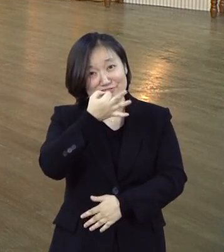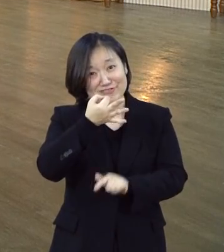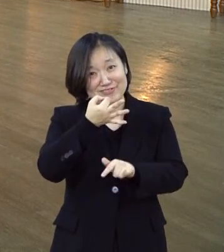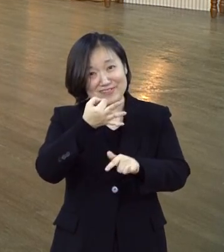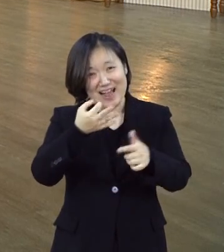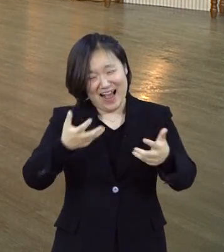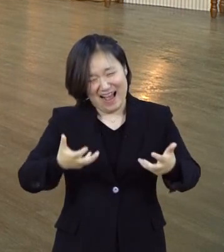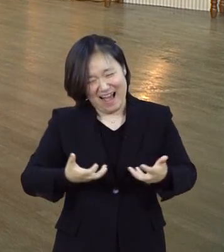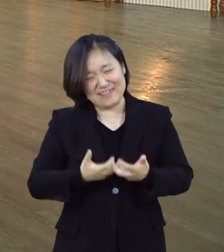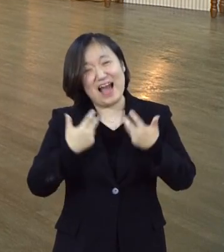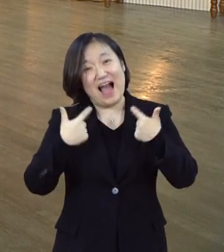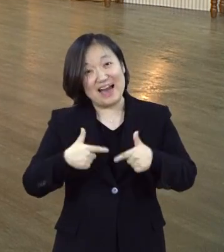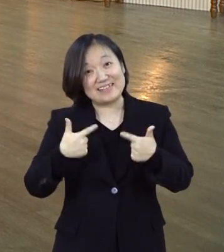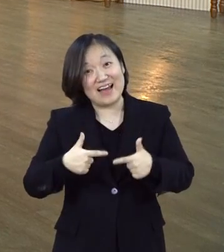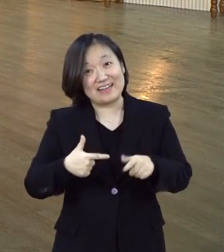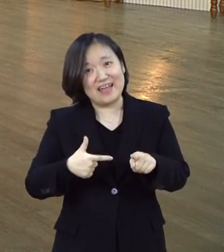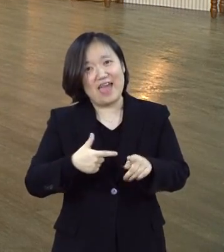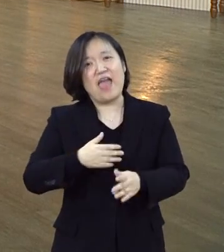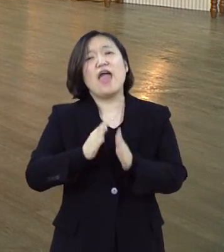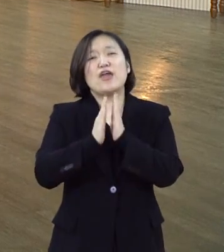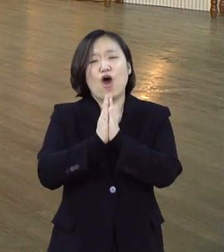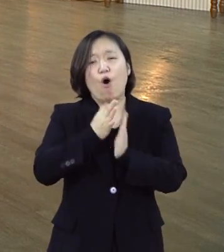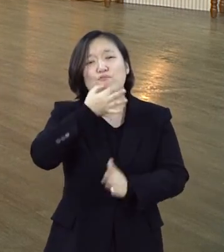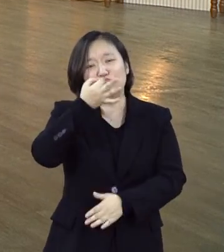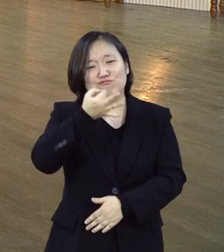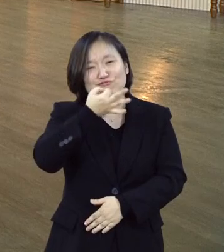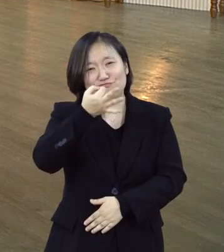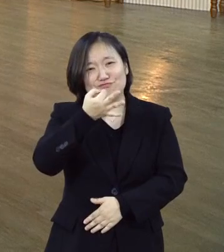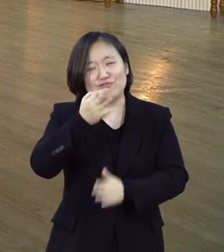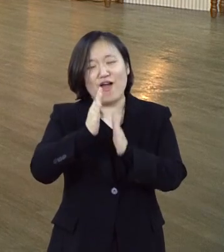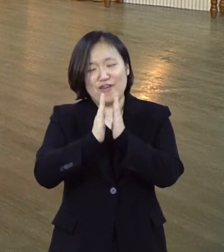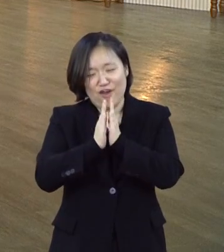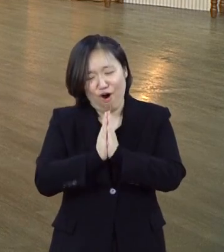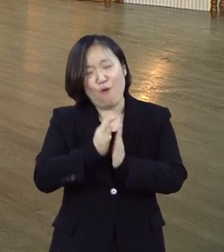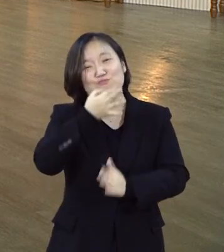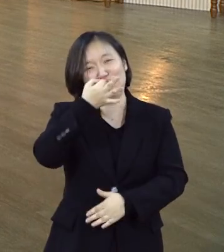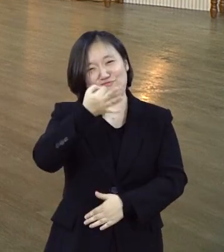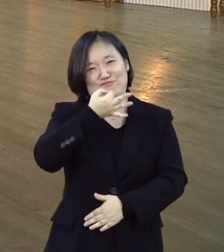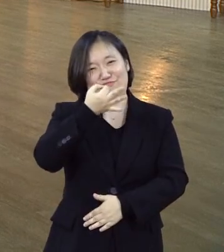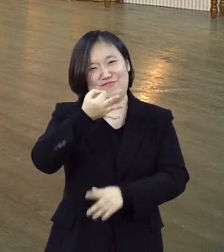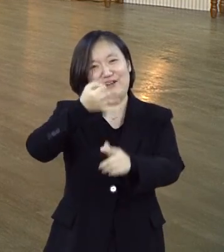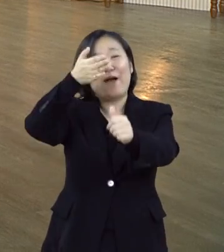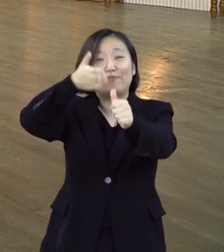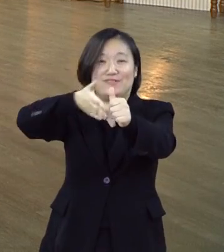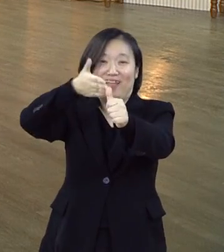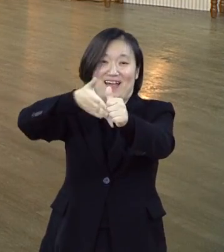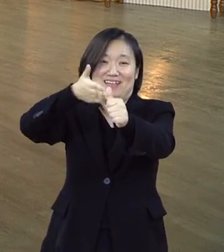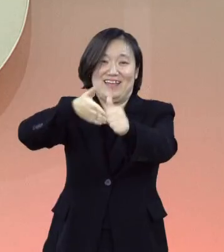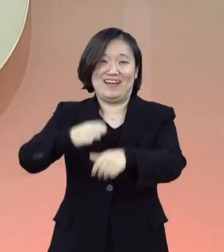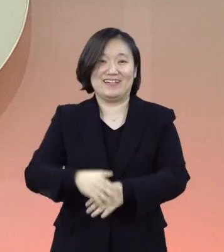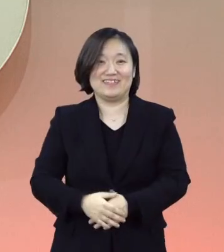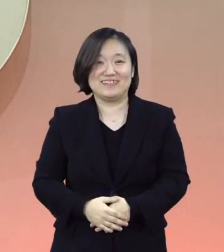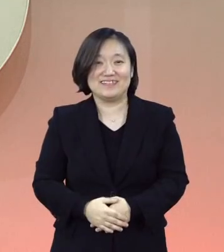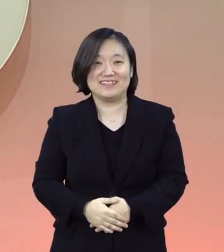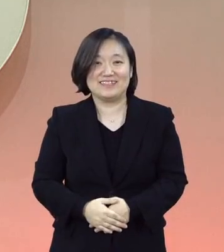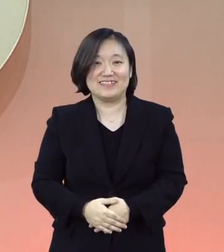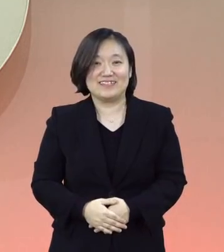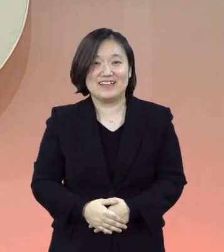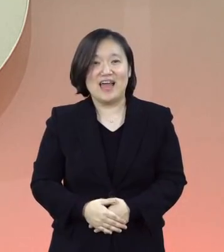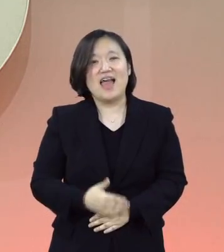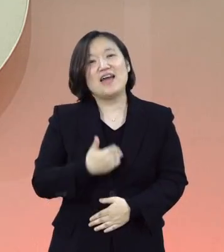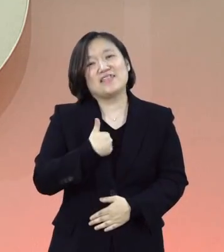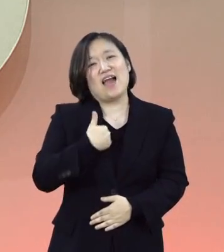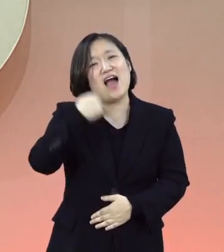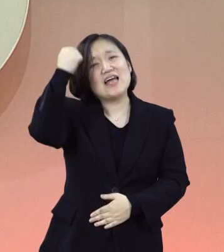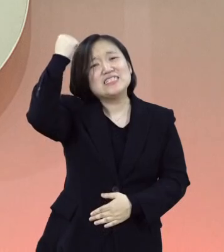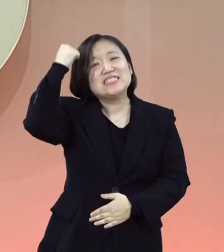있도록 염불하고 또 염불할 뿐입니다. 그래서 제가 요새 많이